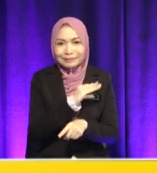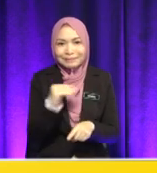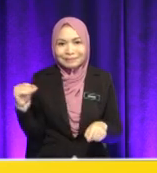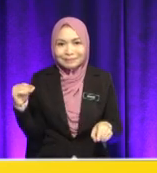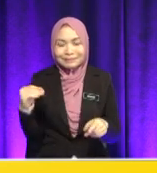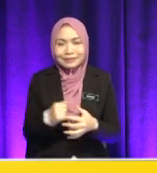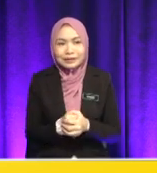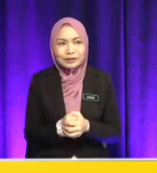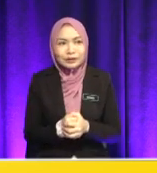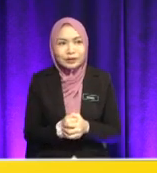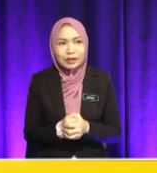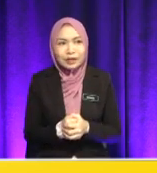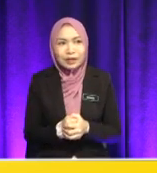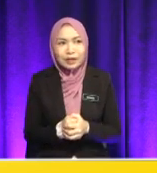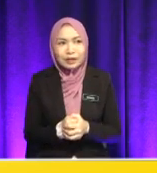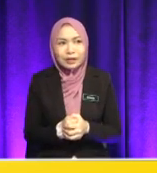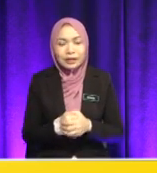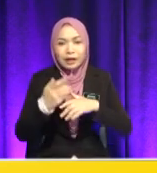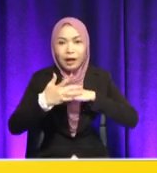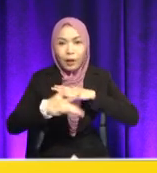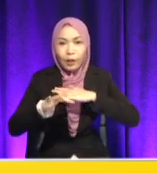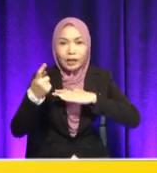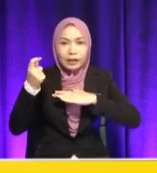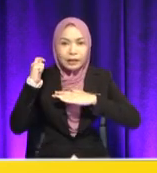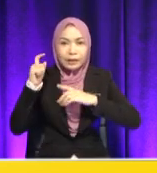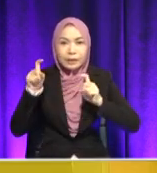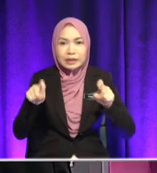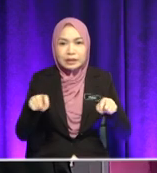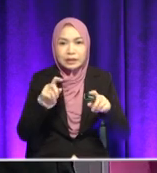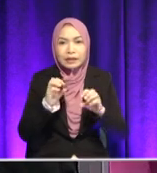kalaulah di awal tadi tetap Terangkan ke itu apa